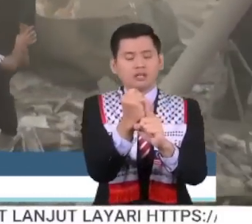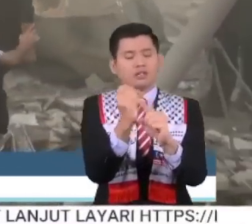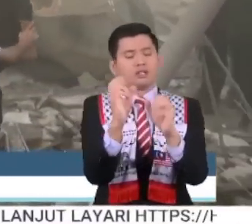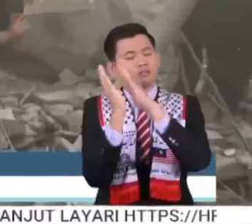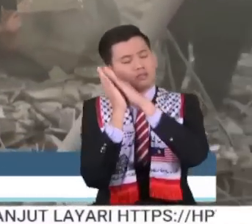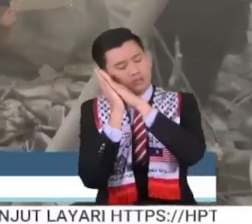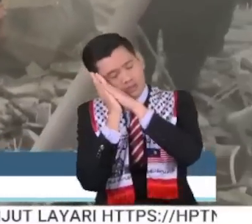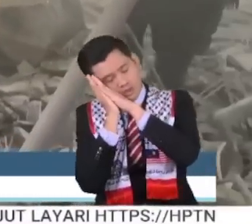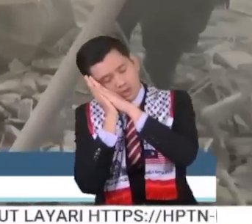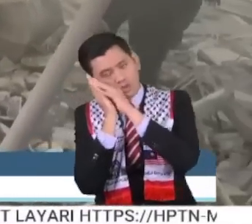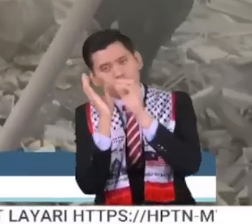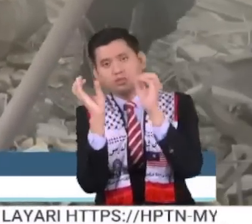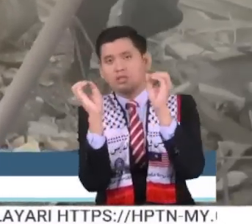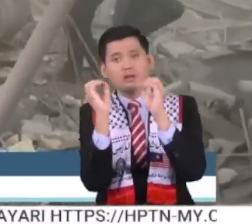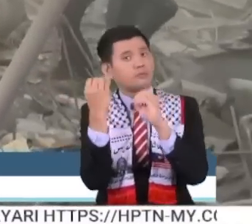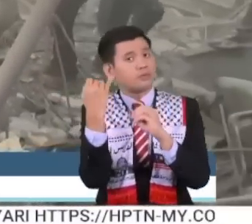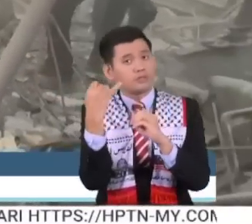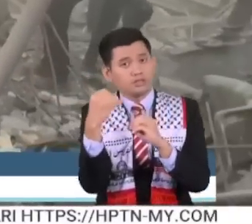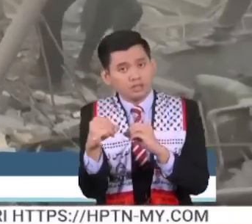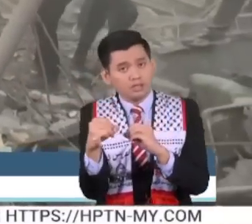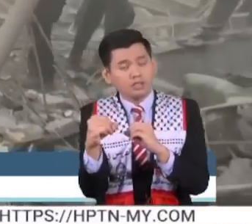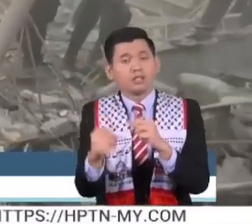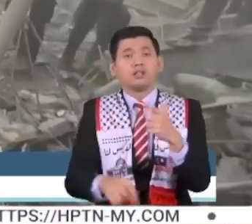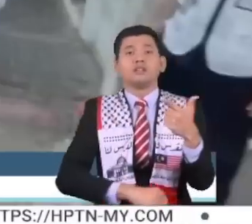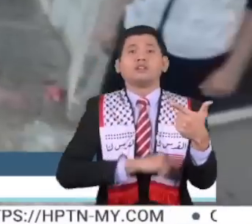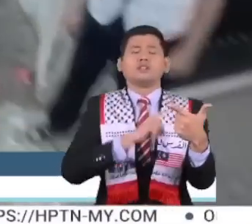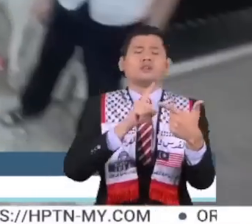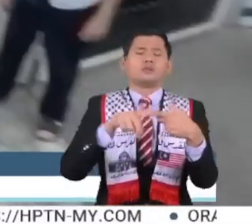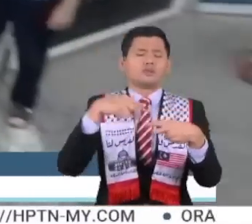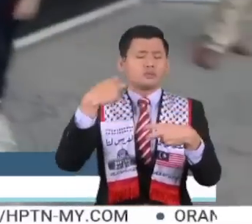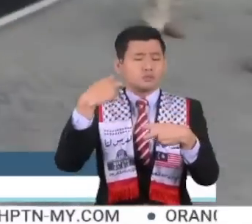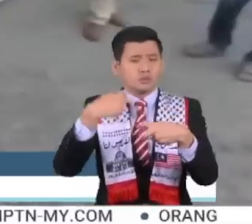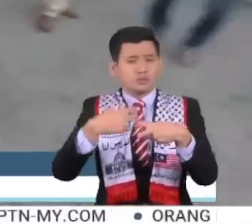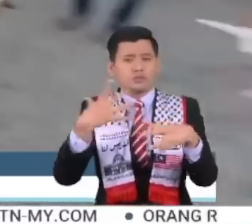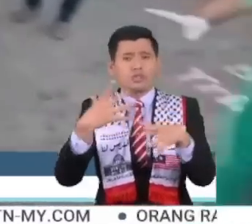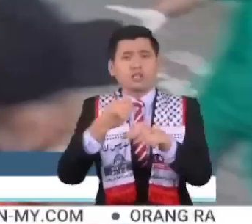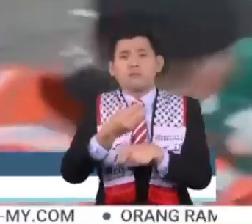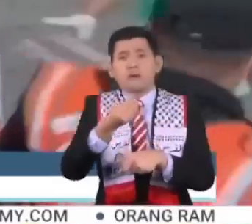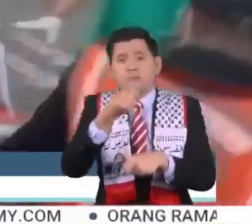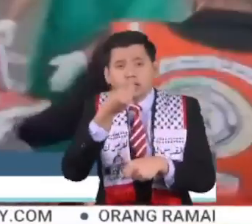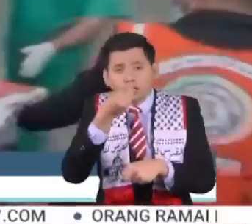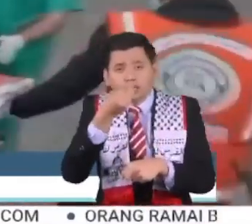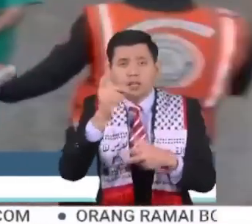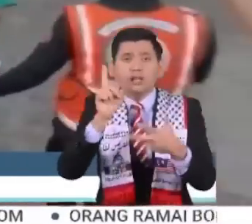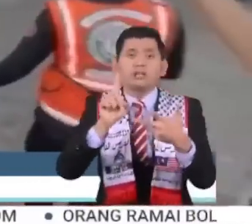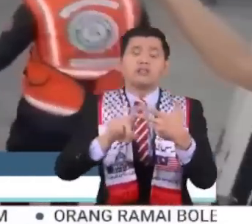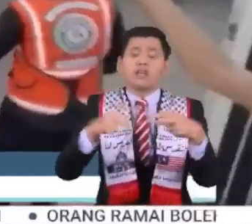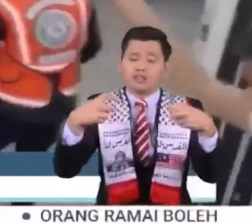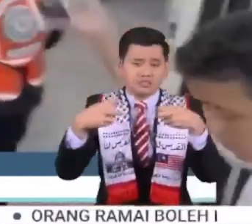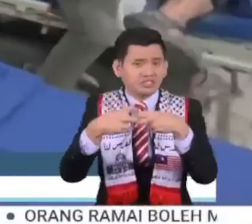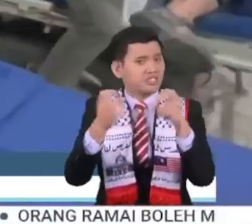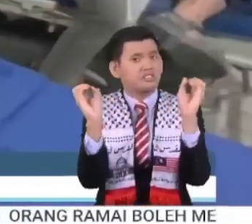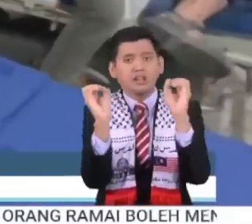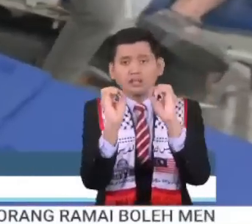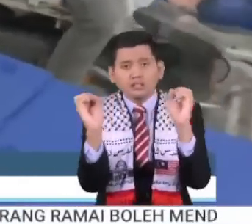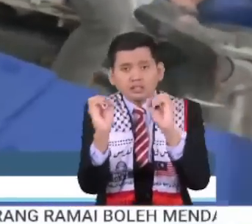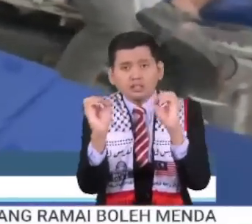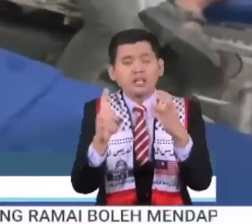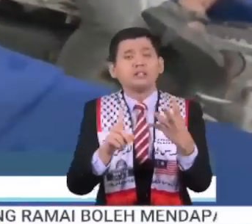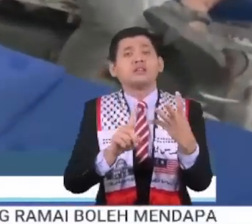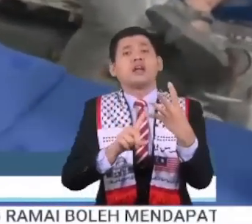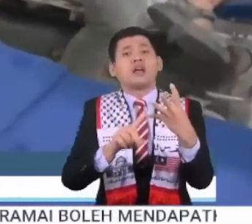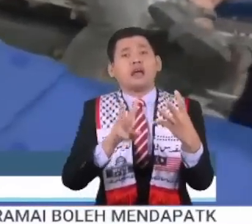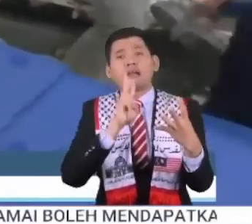yang lena hampir sebulan, disertai kesukaran mendapatkan bekalan makanan dan elektrik. Namun,